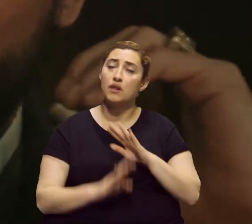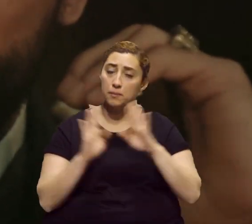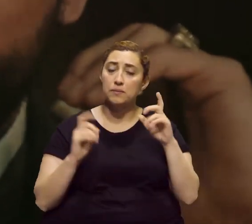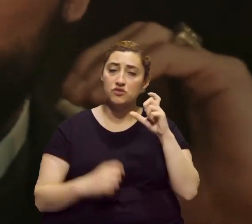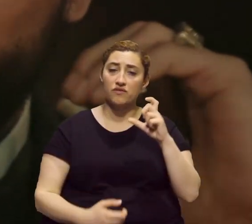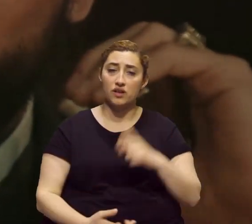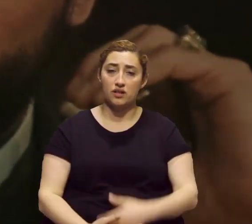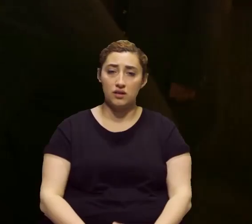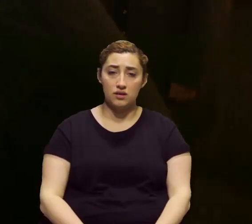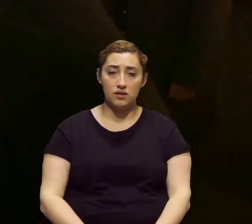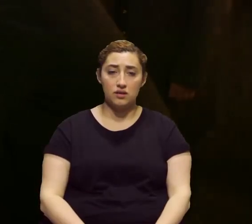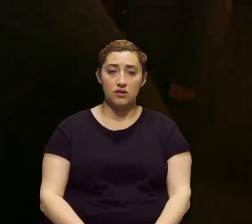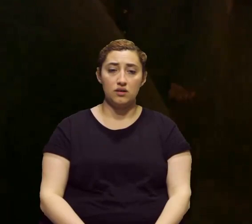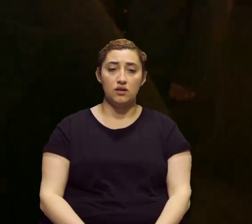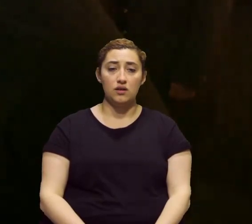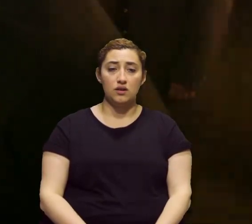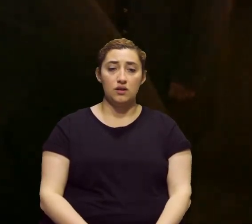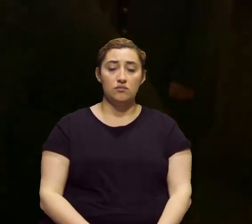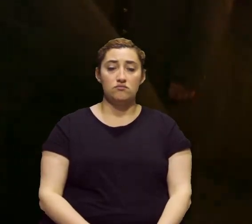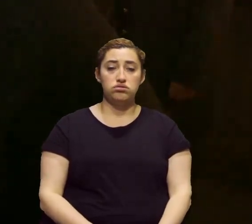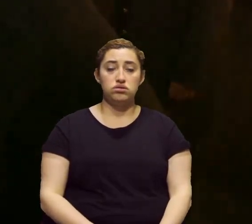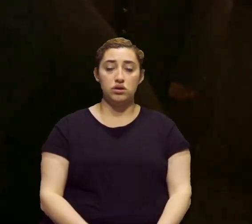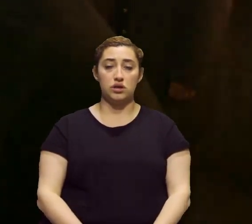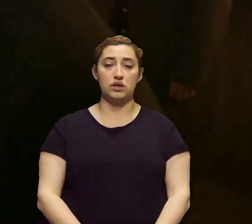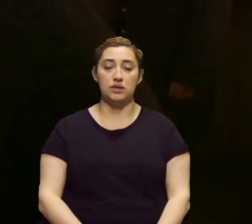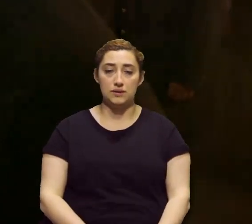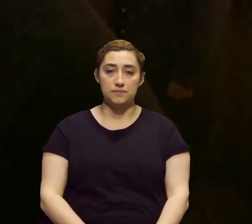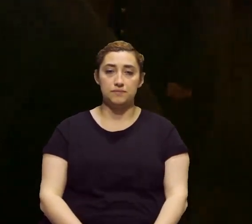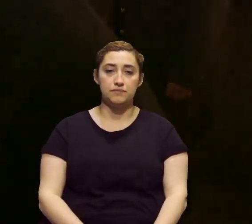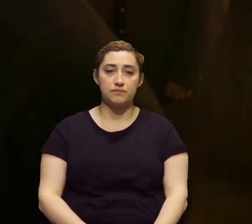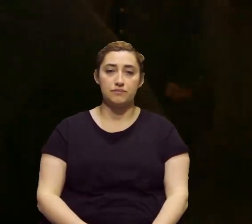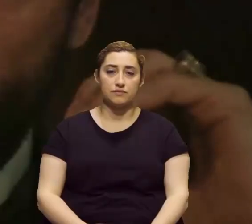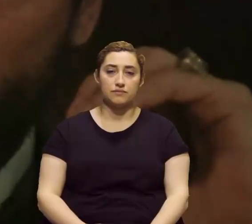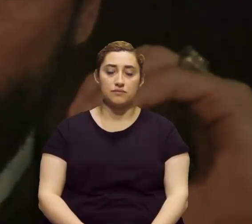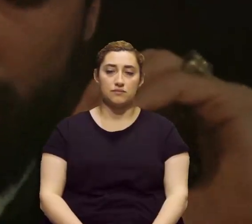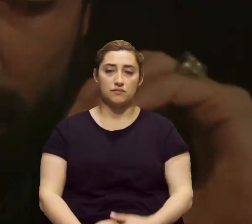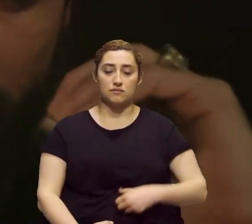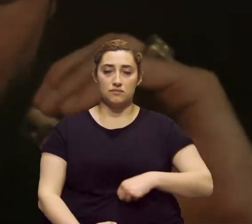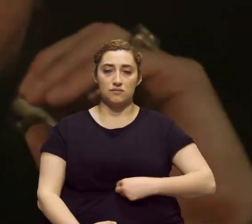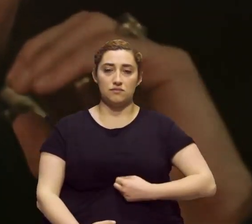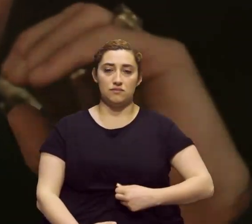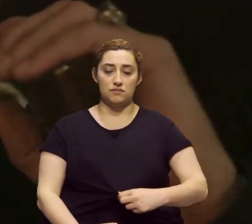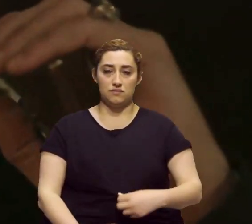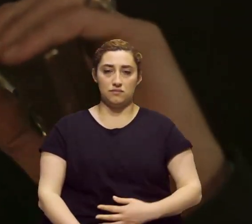Tamam Cevdet. Cevdet gidiyor. Fesli, sakallı, genç biri. Mustafa düşünceli.